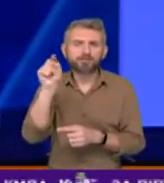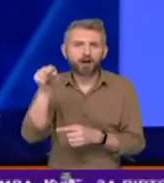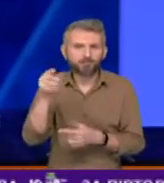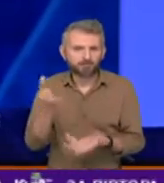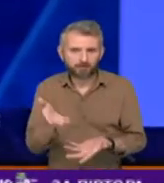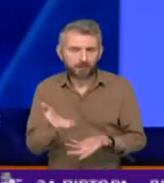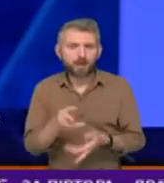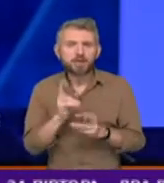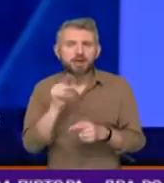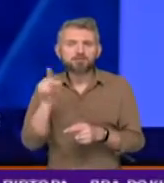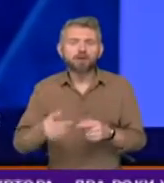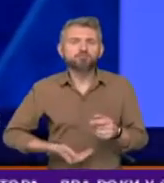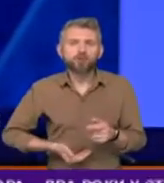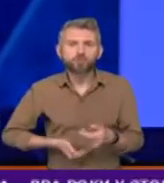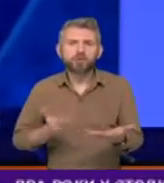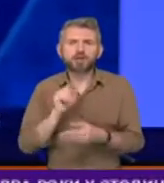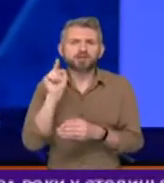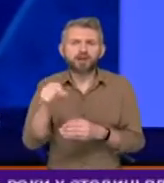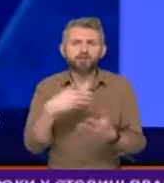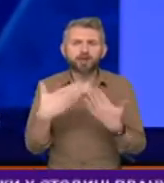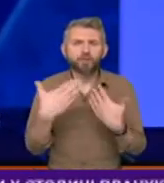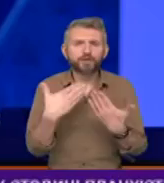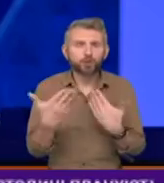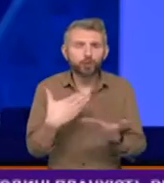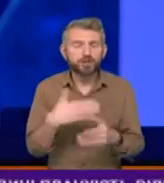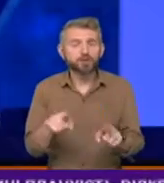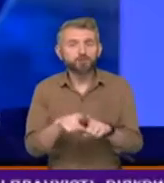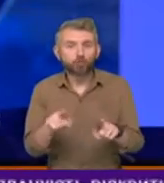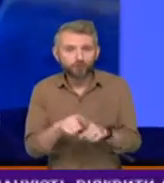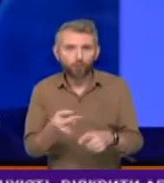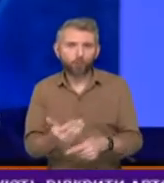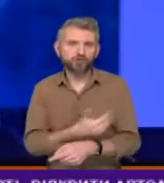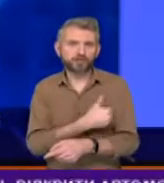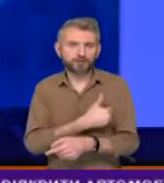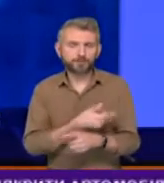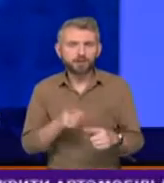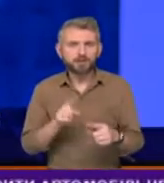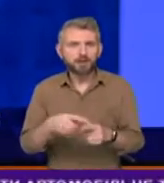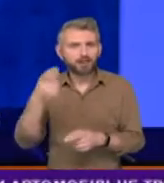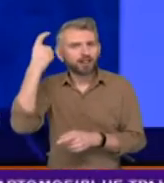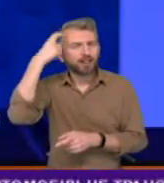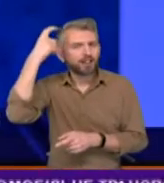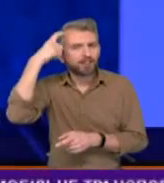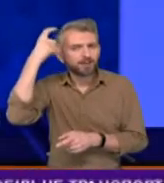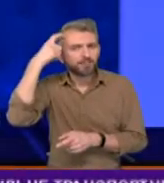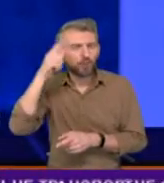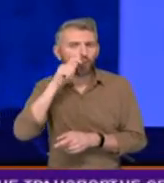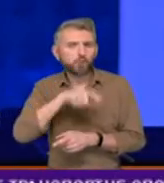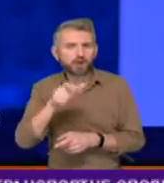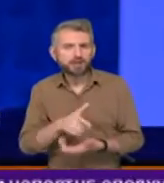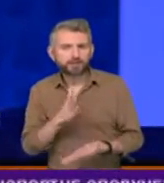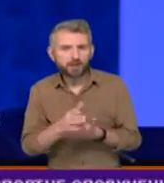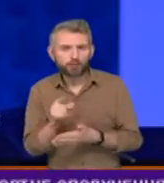Збруча, як там живуть, які там взаємовідносини, а все одно цього прагнули. Тобто це десь на генетичному рівні в українців є, що вони